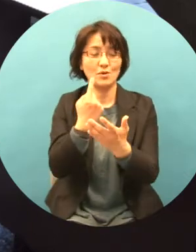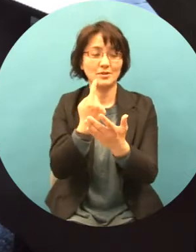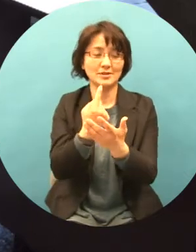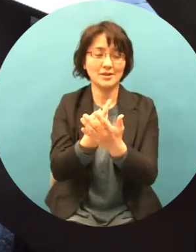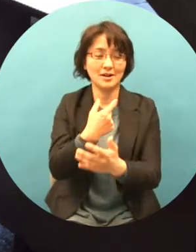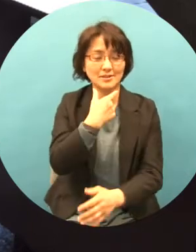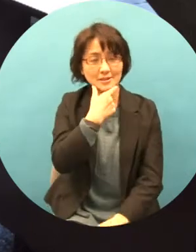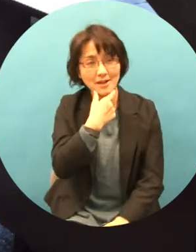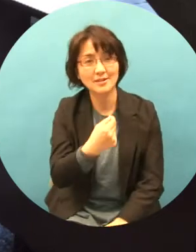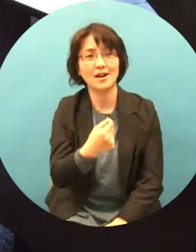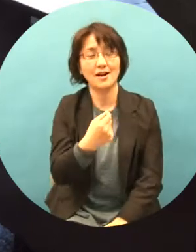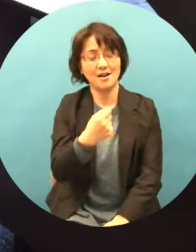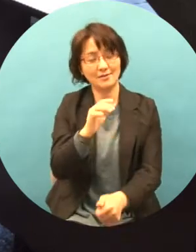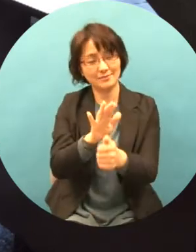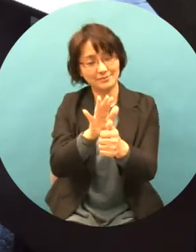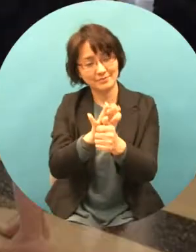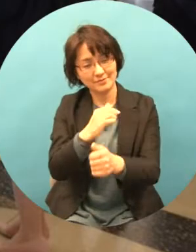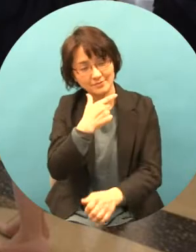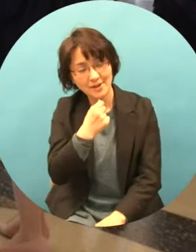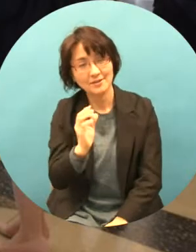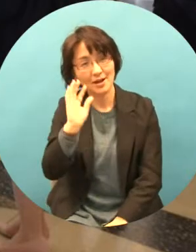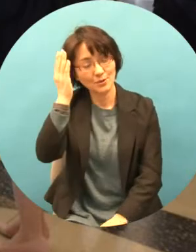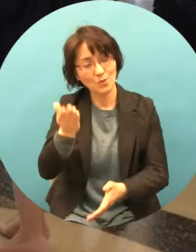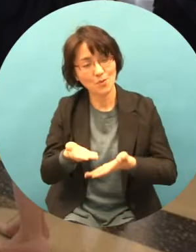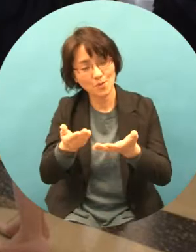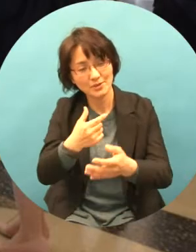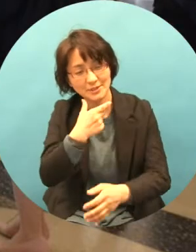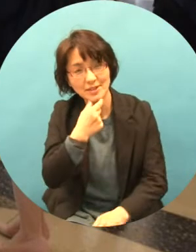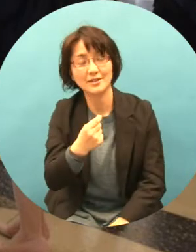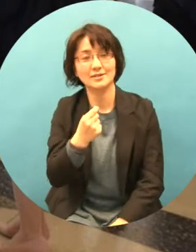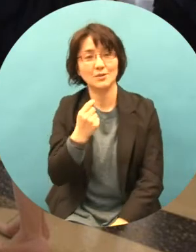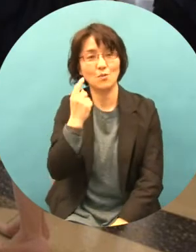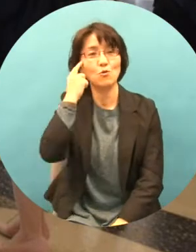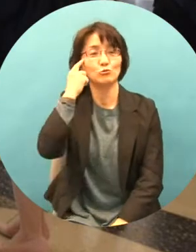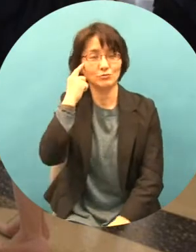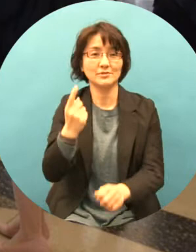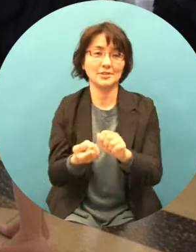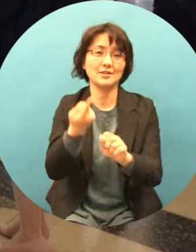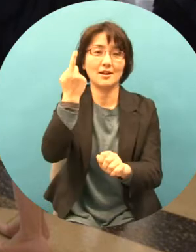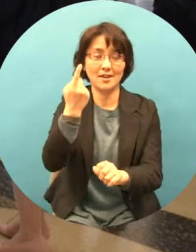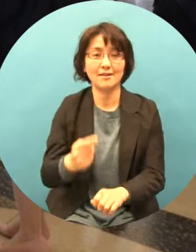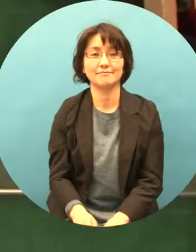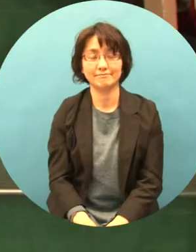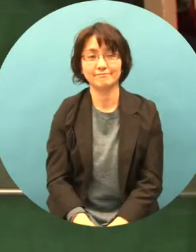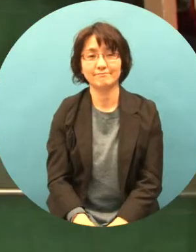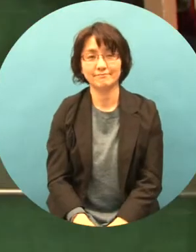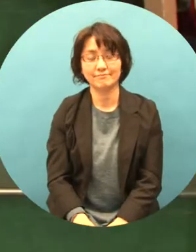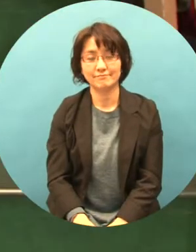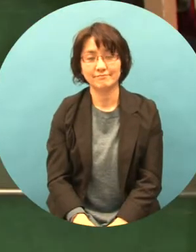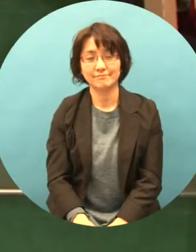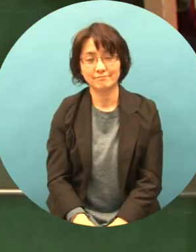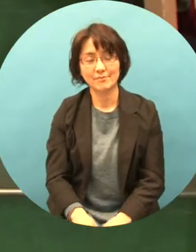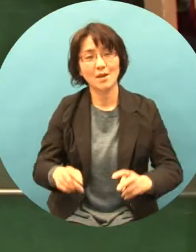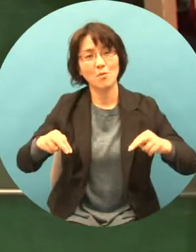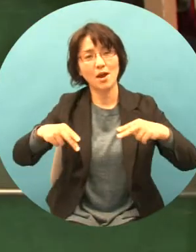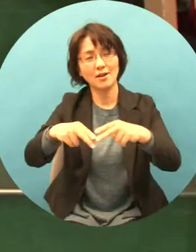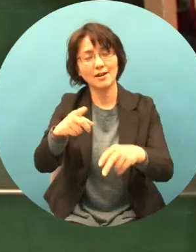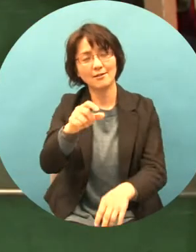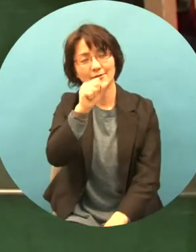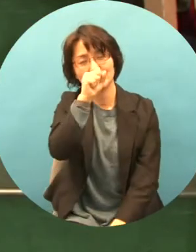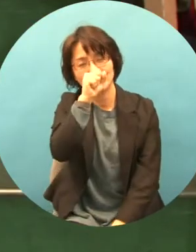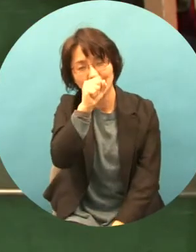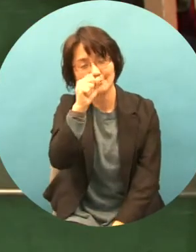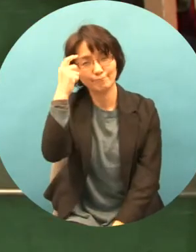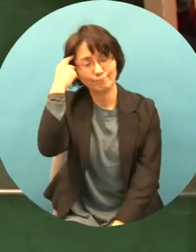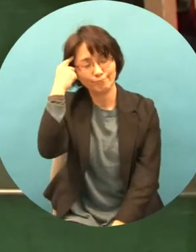も、参加して感動を届けられるようなことをしてみたいなと思ったのがきっかけです。 なんかボランティアがしたいと思った時